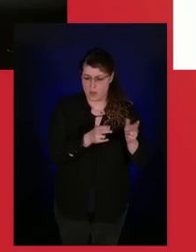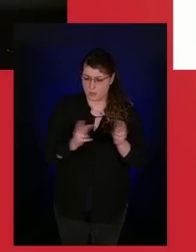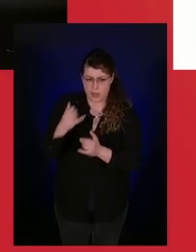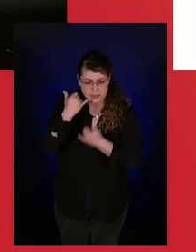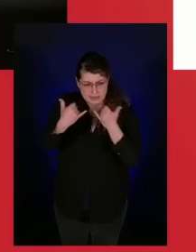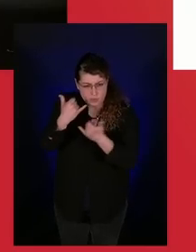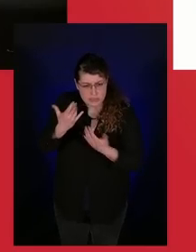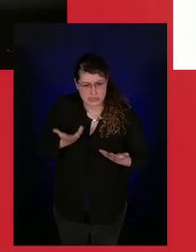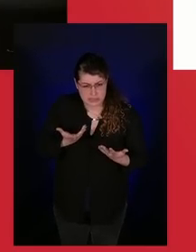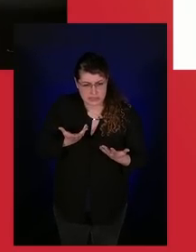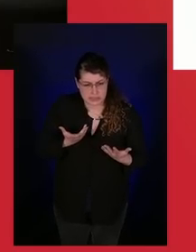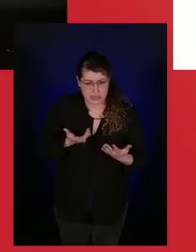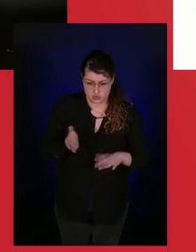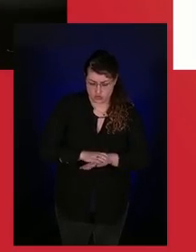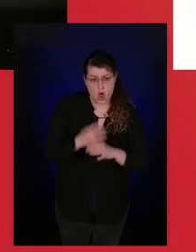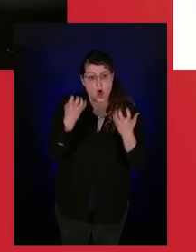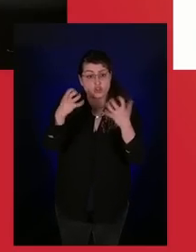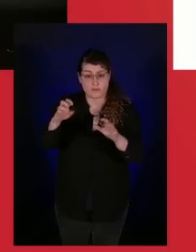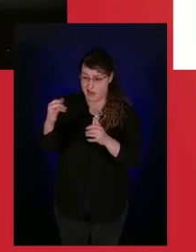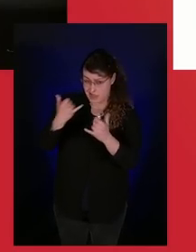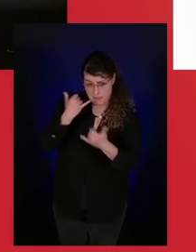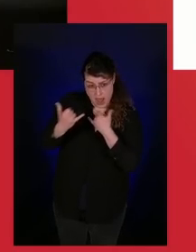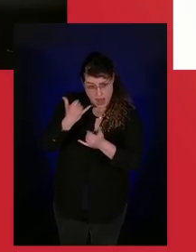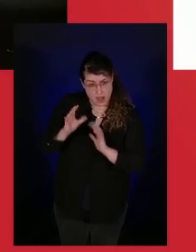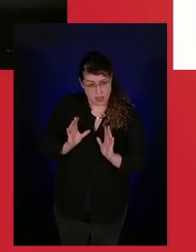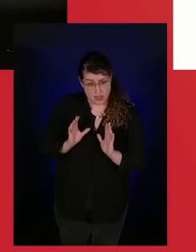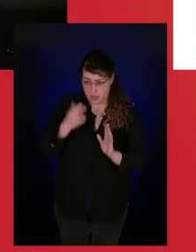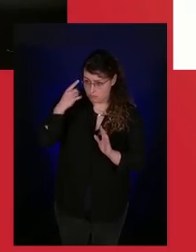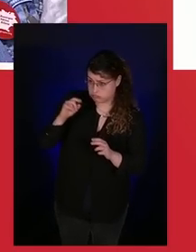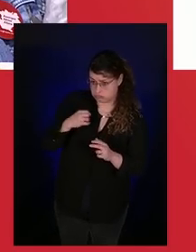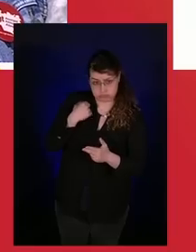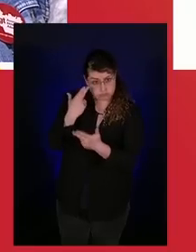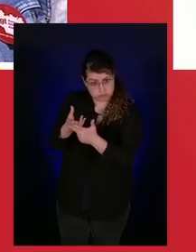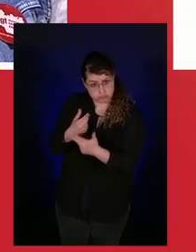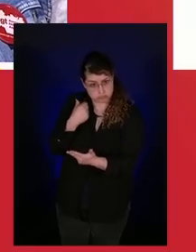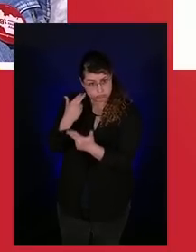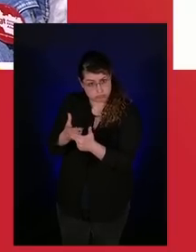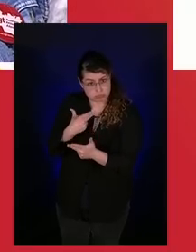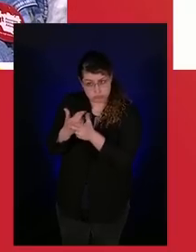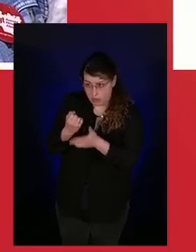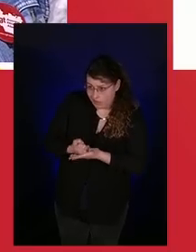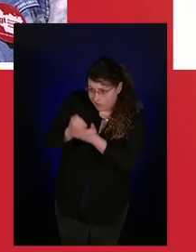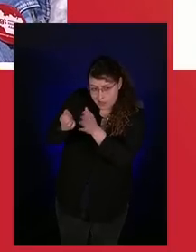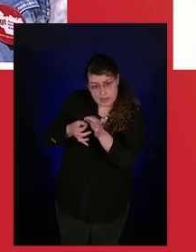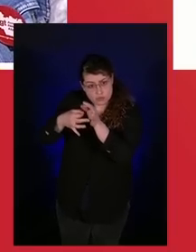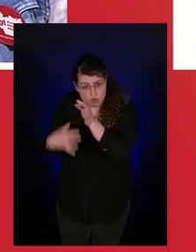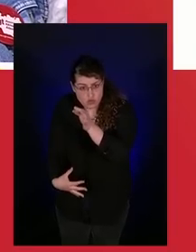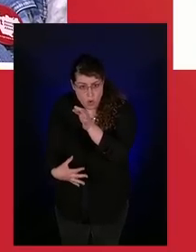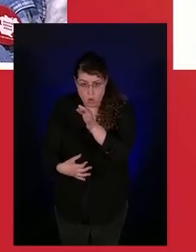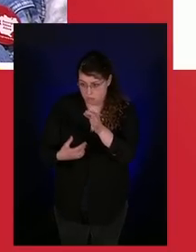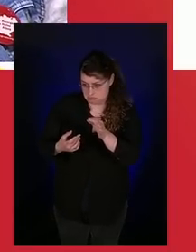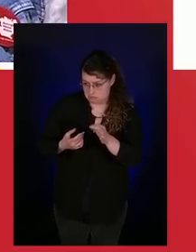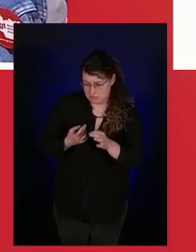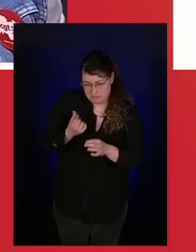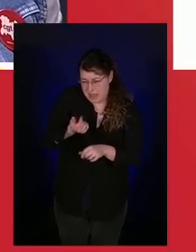permanences pour plus de 900 appels pour répondre à des questions et apporter des solutions quasi